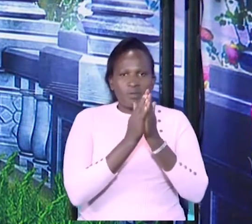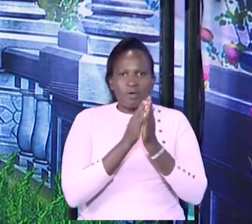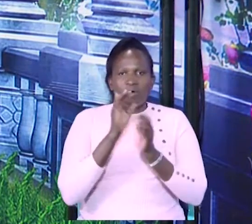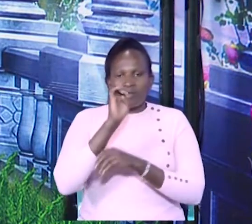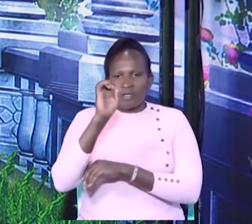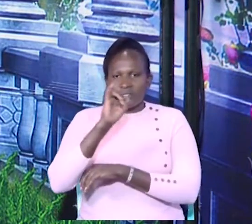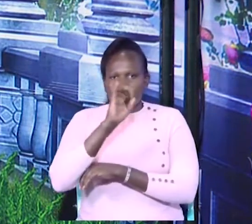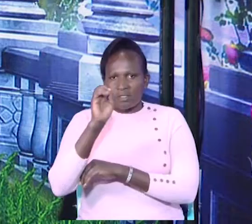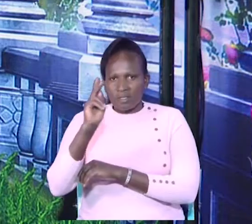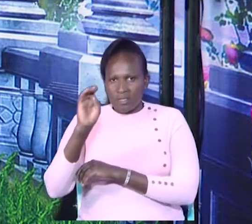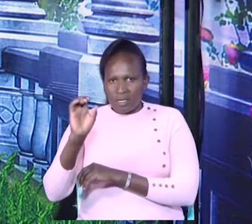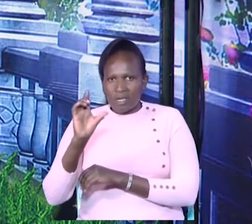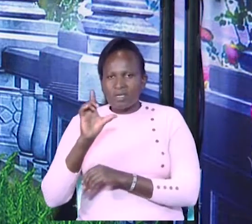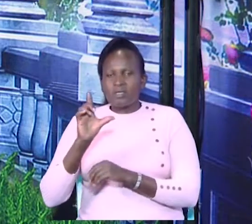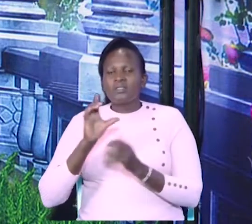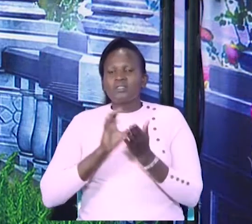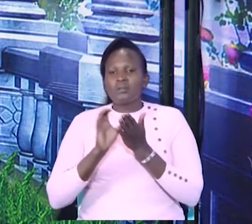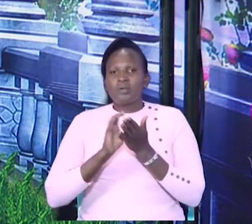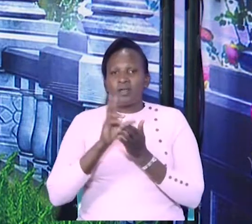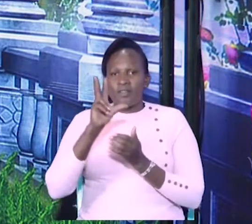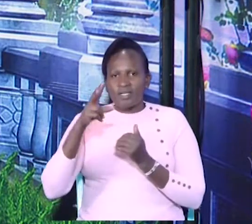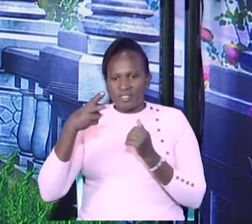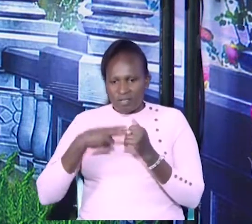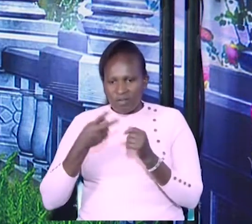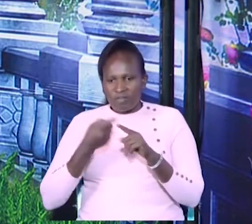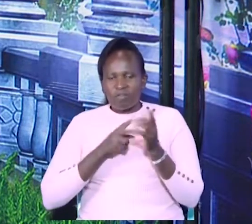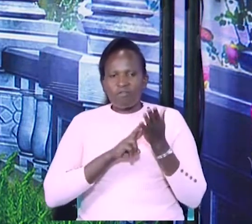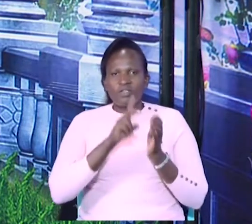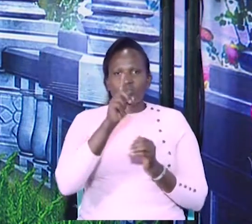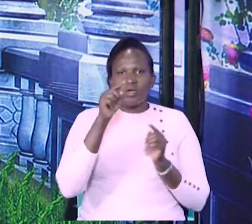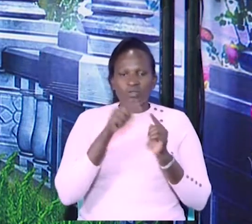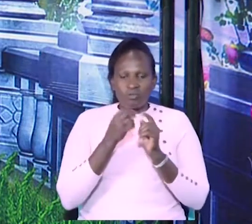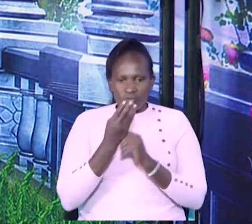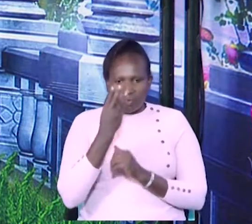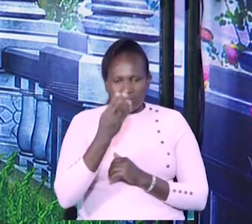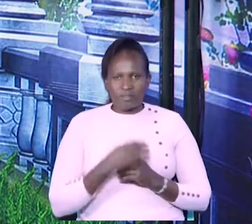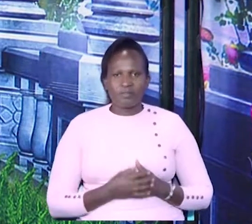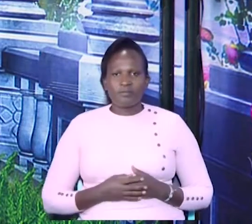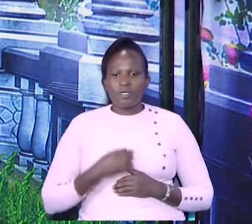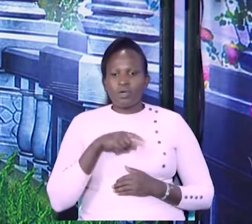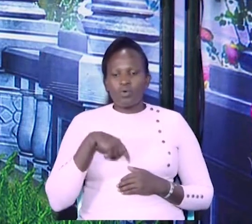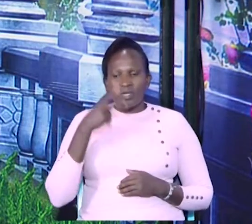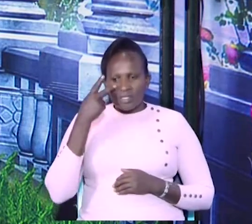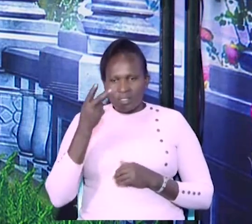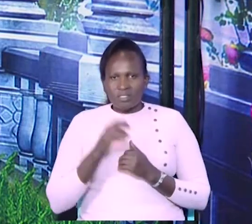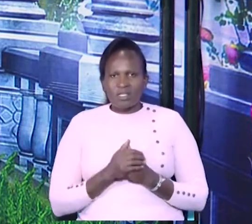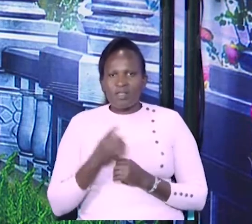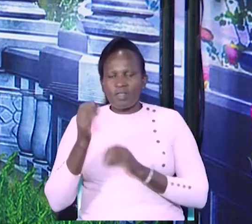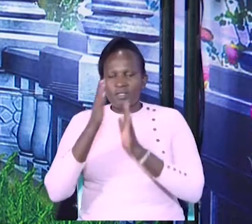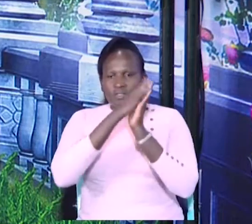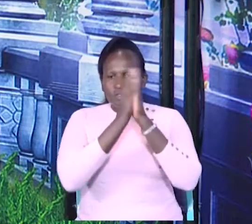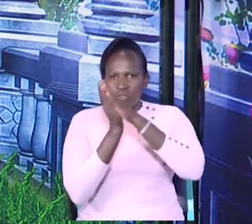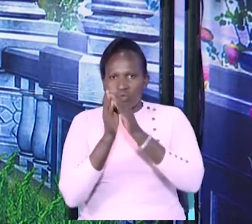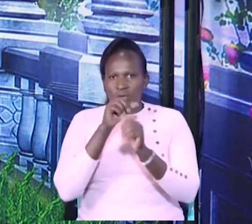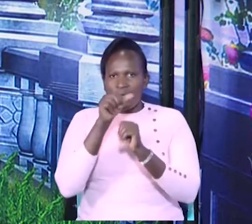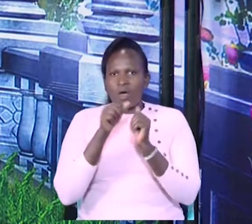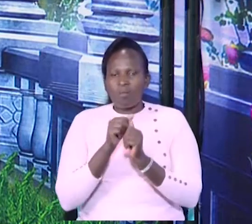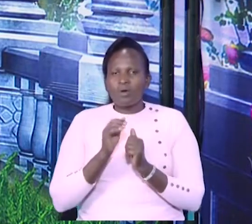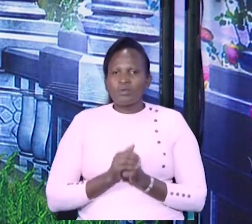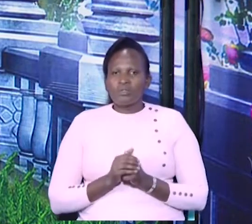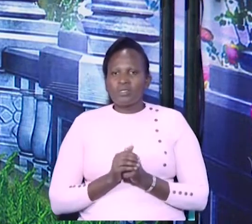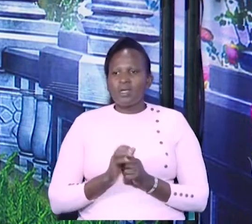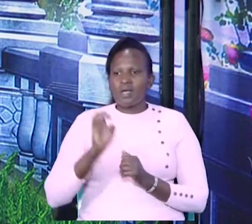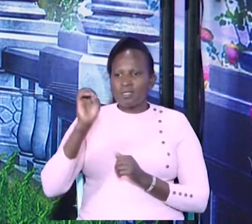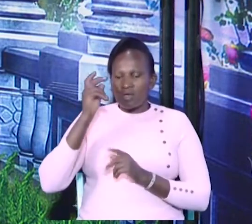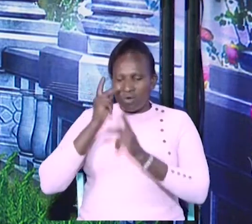Ezekiel, chapter 37, verse 1 up to 14. Na tunaona the story of a prophet